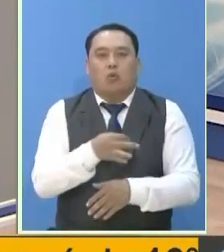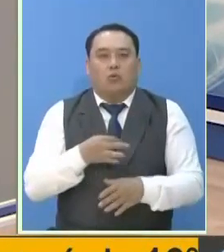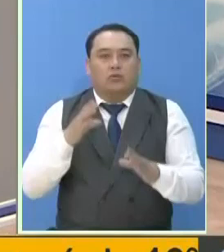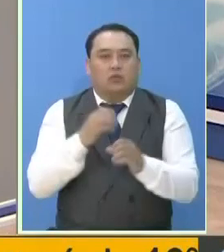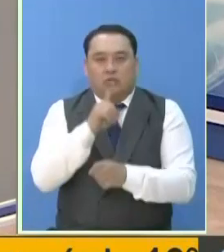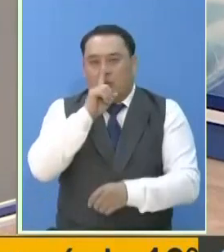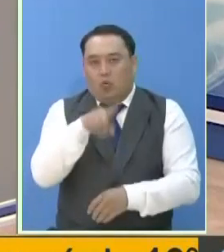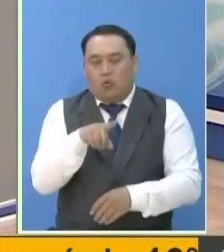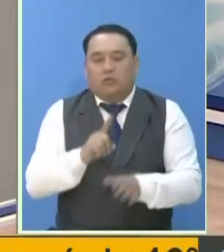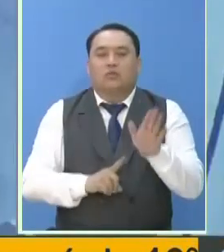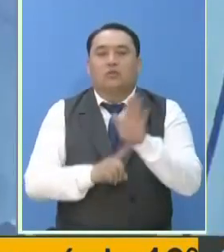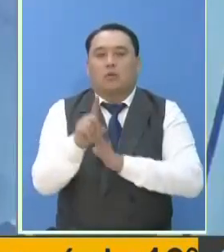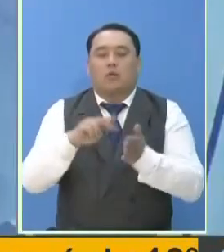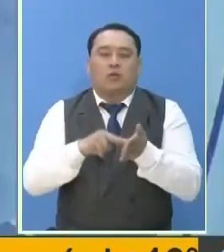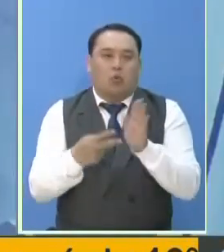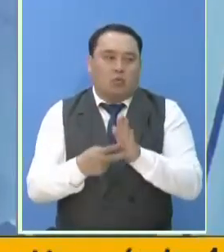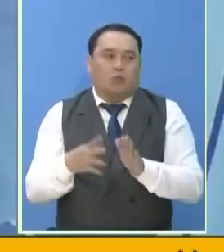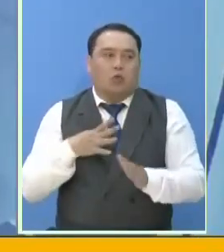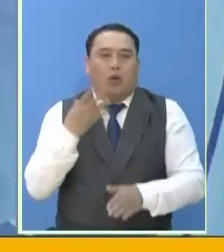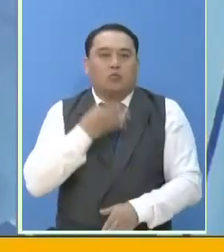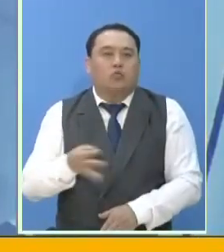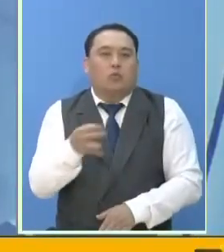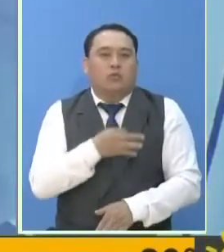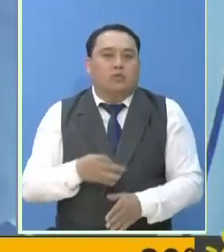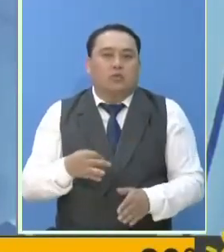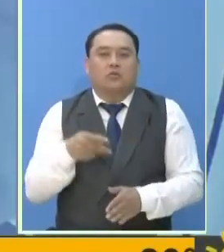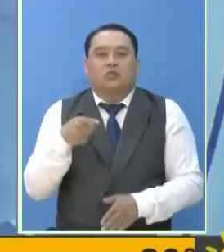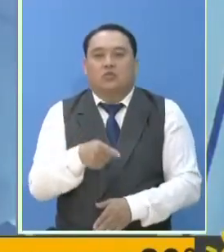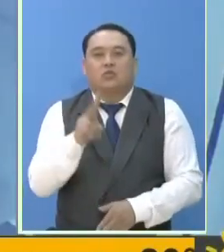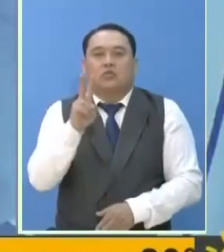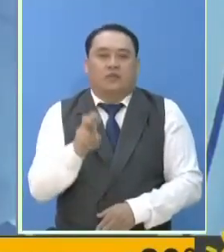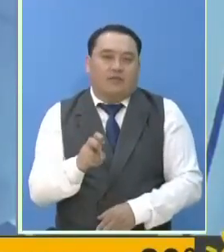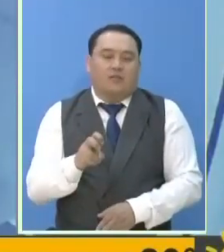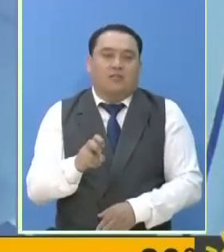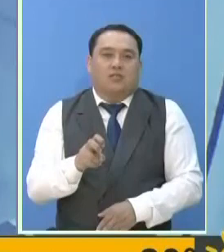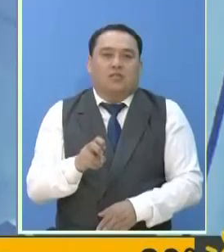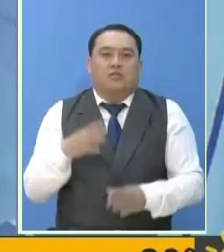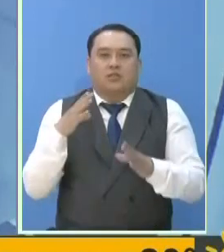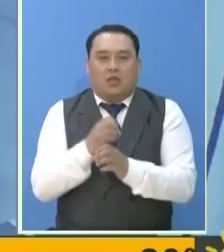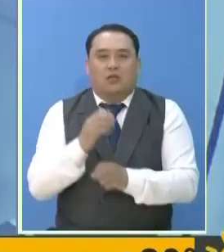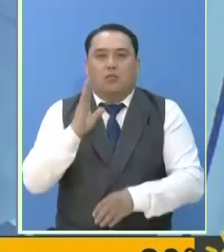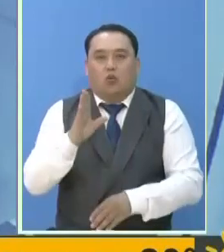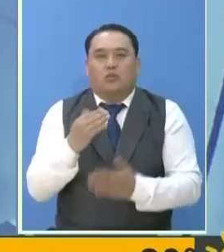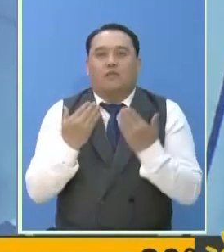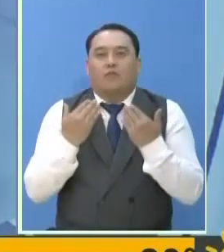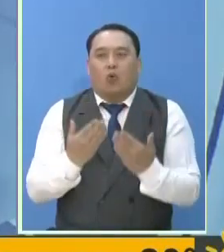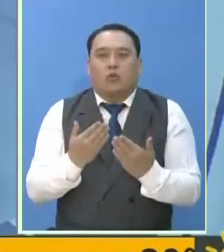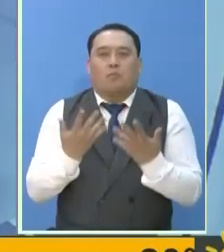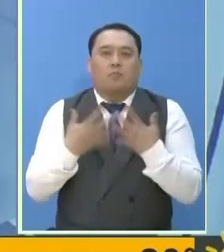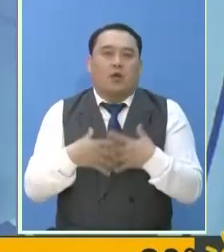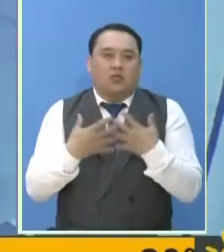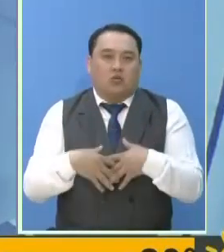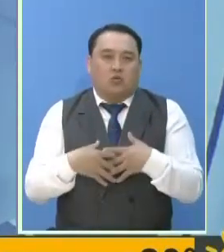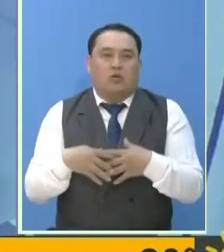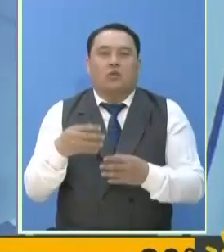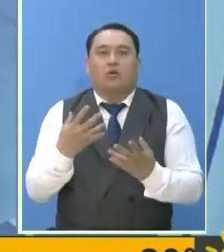будут. Изначально планировалось, что по Алматинской области порядка 1200 единиц будет сокращено. Сейчас по нашим подсчетам, да